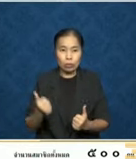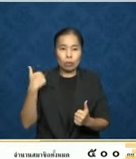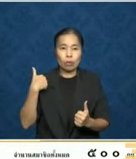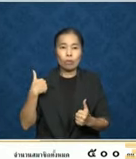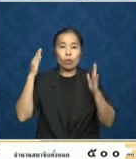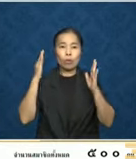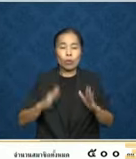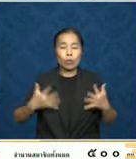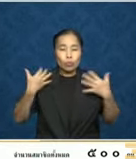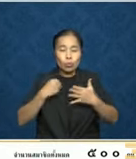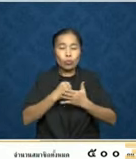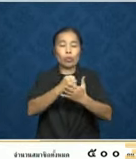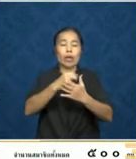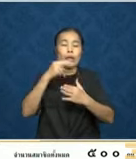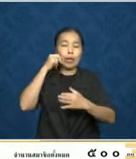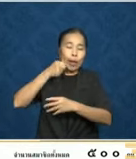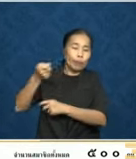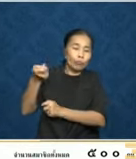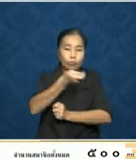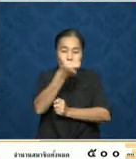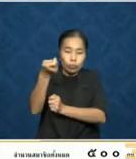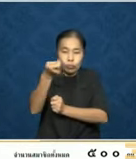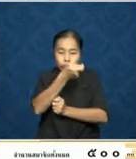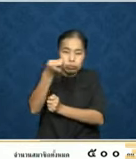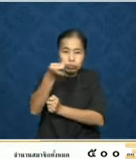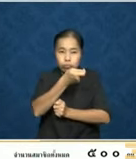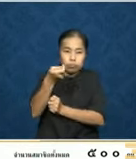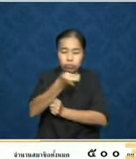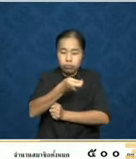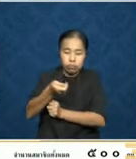เข้ามาช่วยกันดับไฟและอีกนับครั้ง